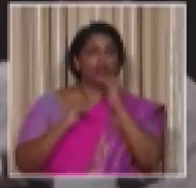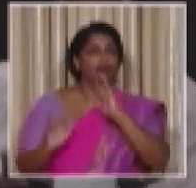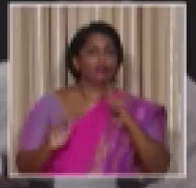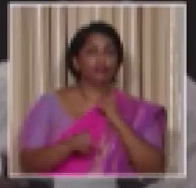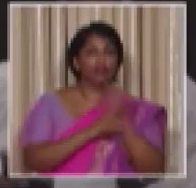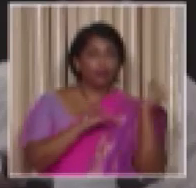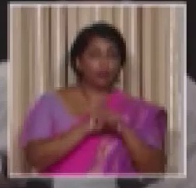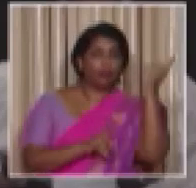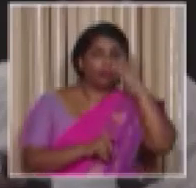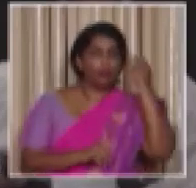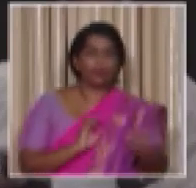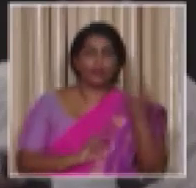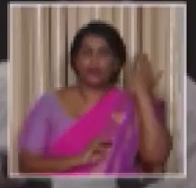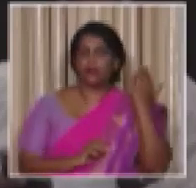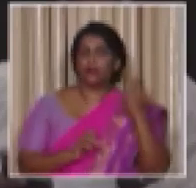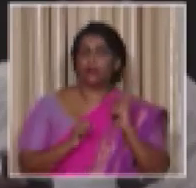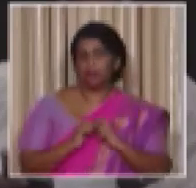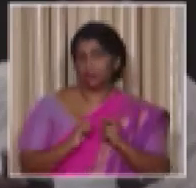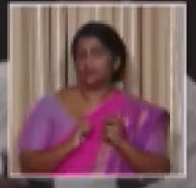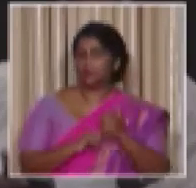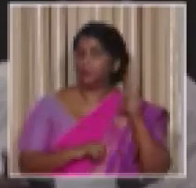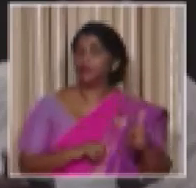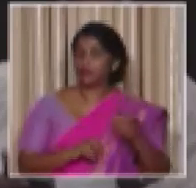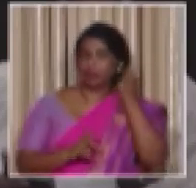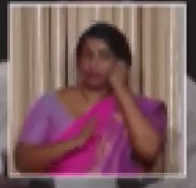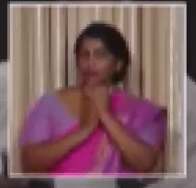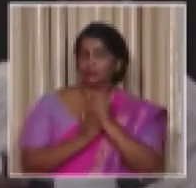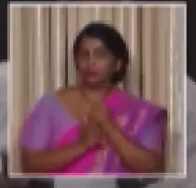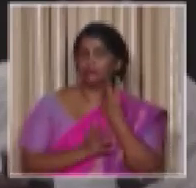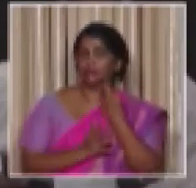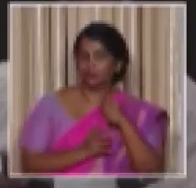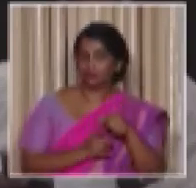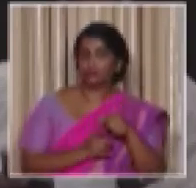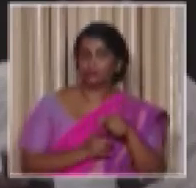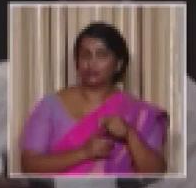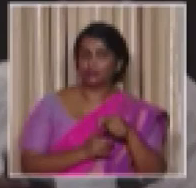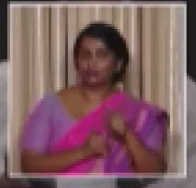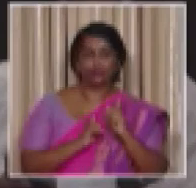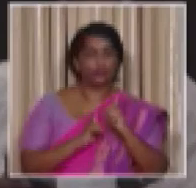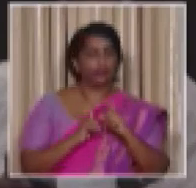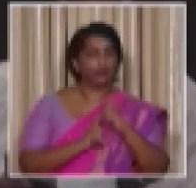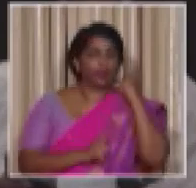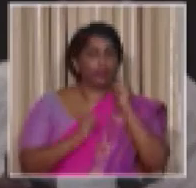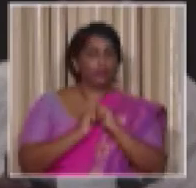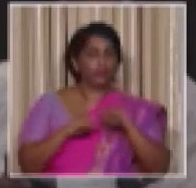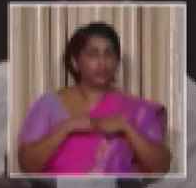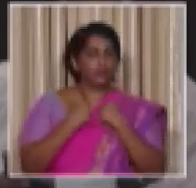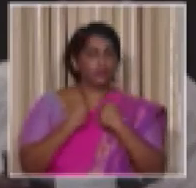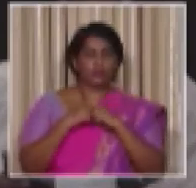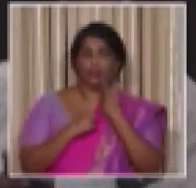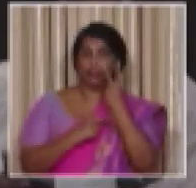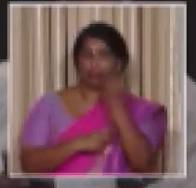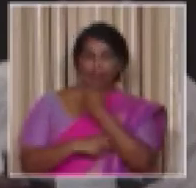වඩා. මේක තමයි ප්‍රශ්නේ. දැන් මේ සඳහා යෝජනා කීපයක් මේ අධ්‍යාපනඥ සේවය උත්ති සම් දෙකත් එක්ක අපි